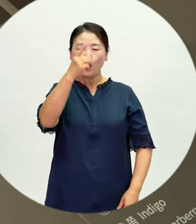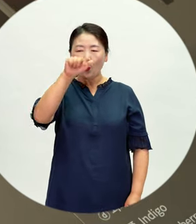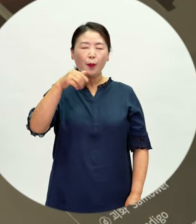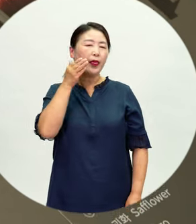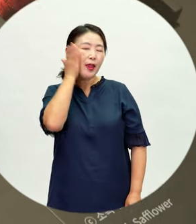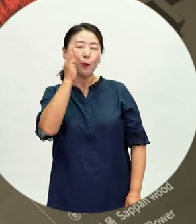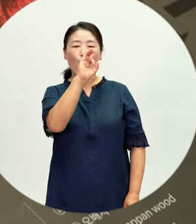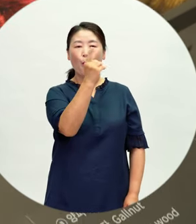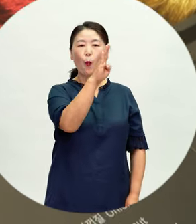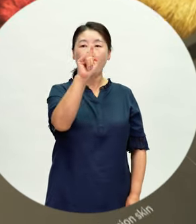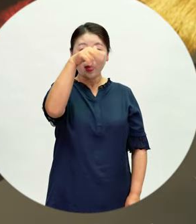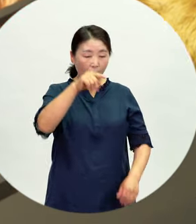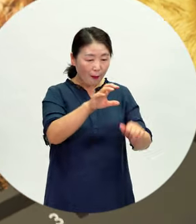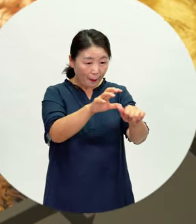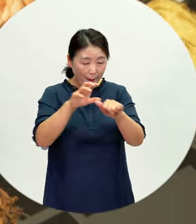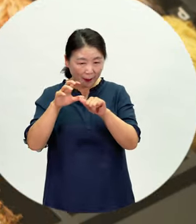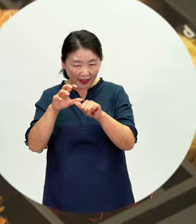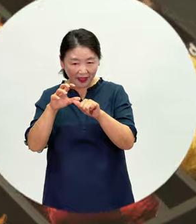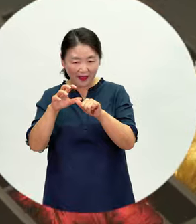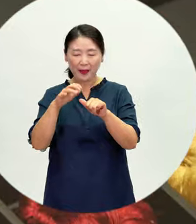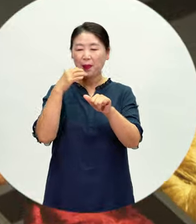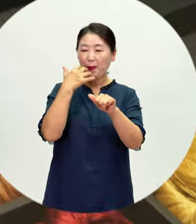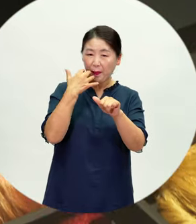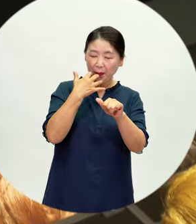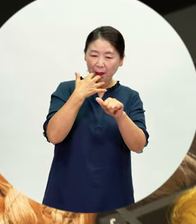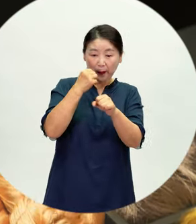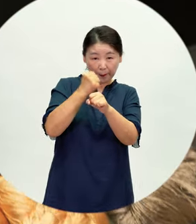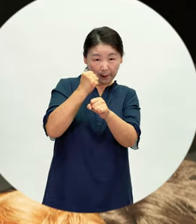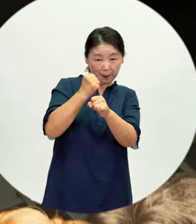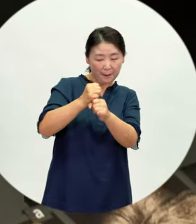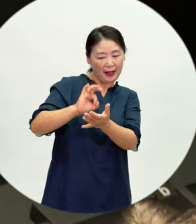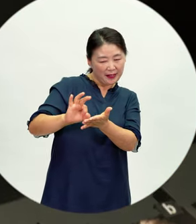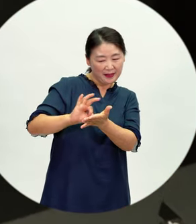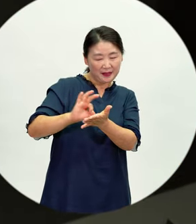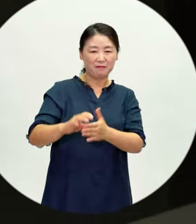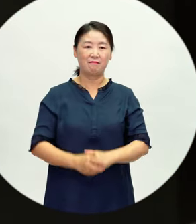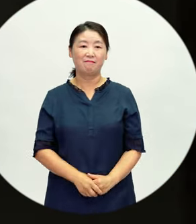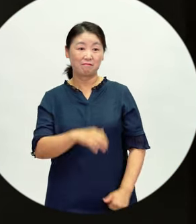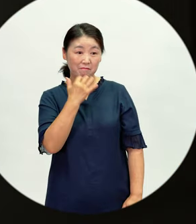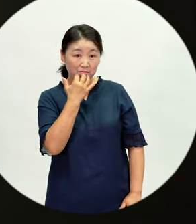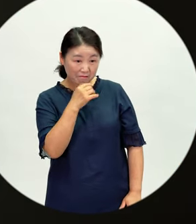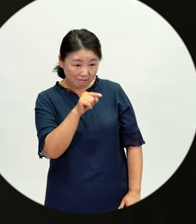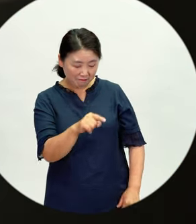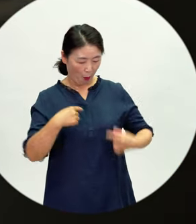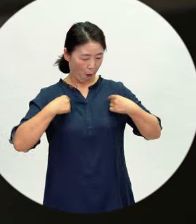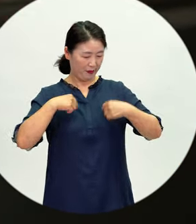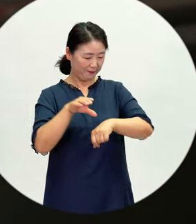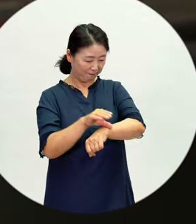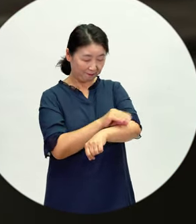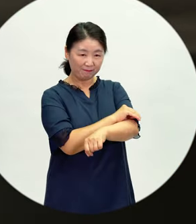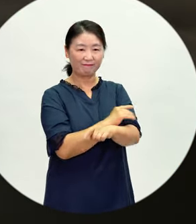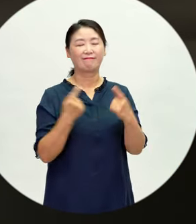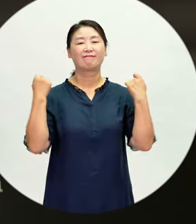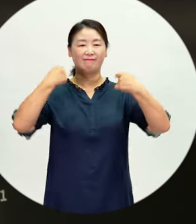오베자와 같이 주변에서 쉽게 구할 수 있는 재료들로 우리는 색을 내곤 하였는데요. 우리는 그런 색을 복식에 물들여서 그런